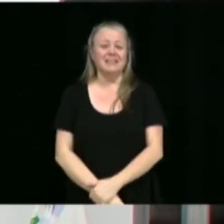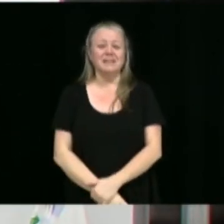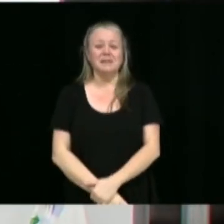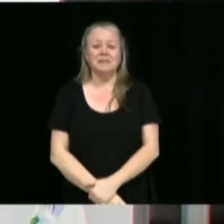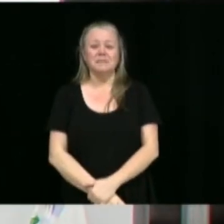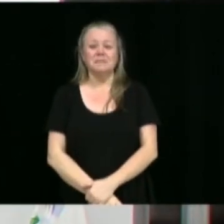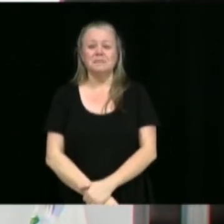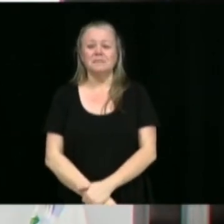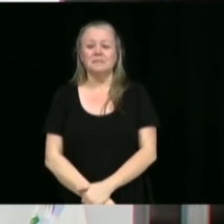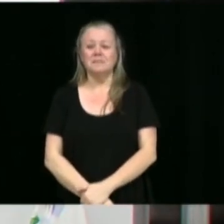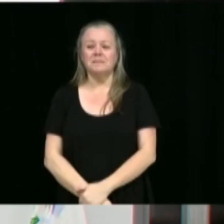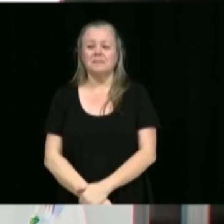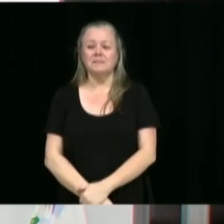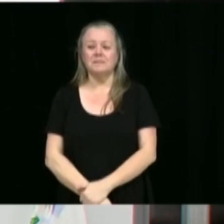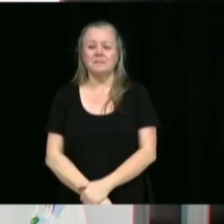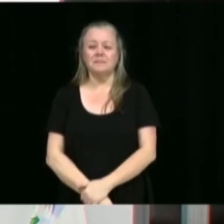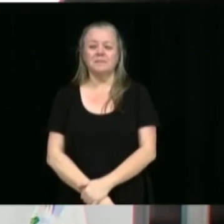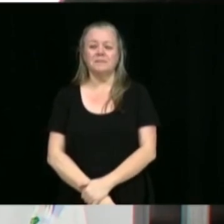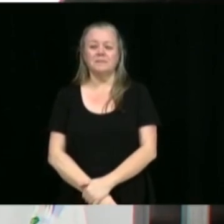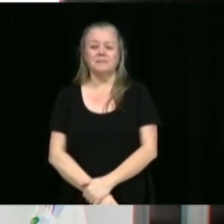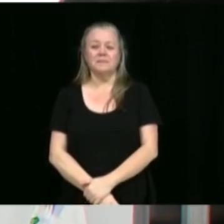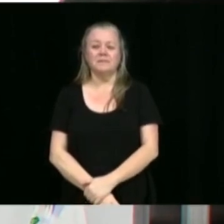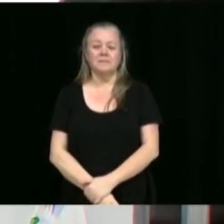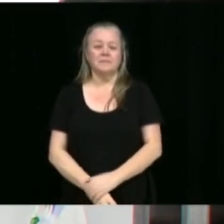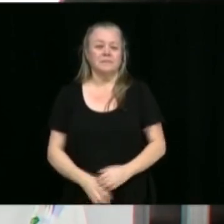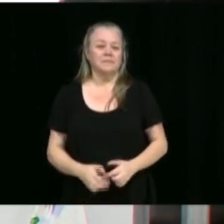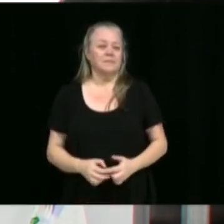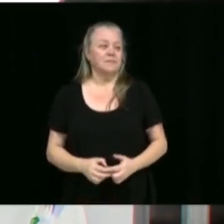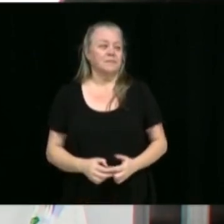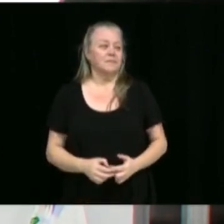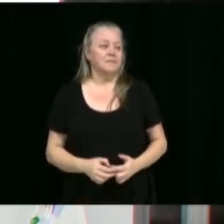Je te cherchais les yeux, je te voyais pas.